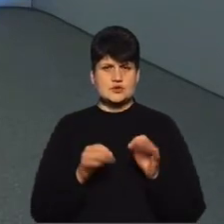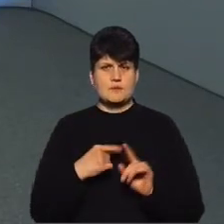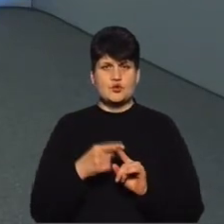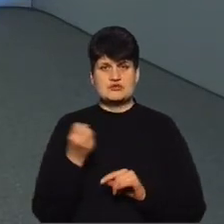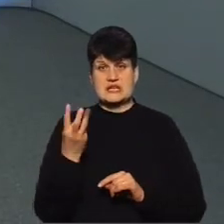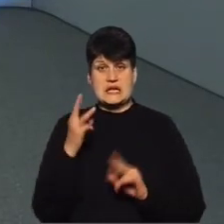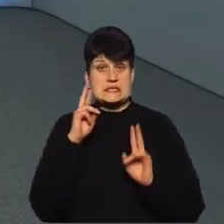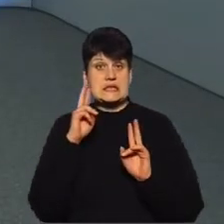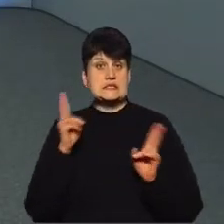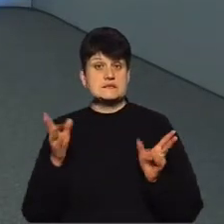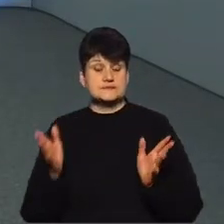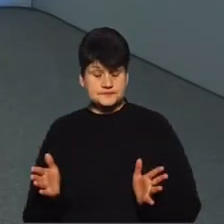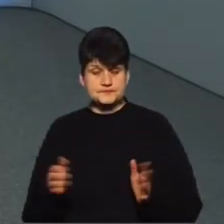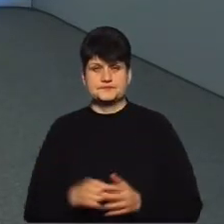невизначених.